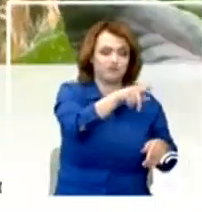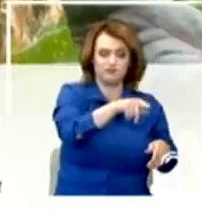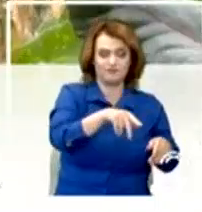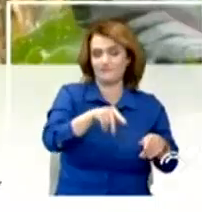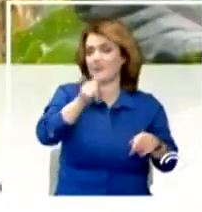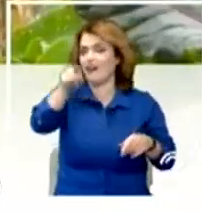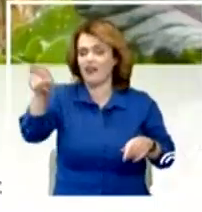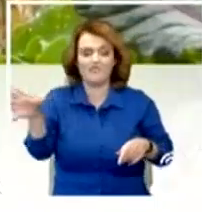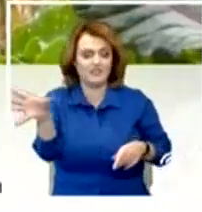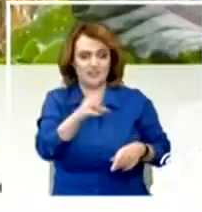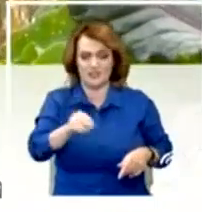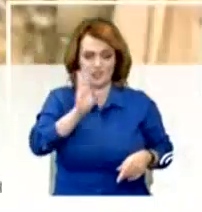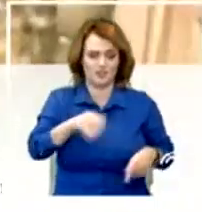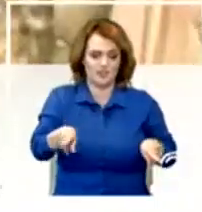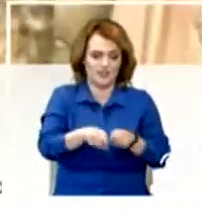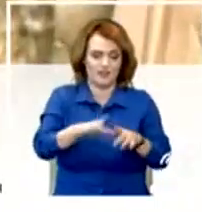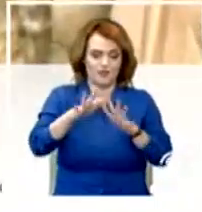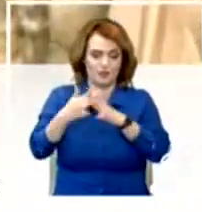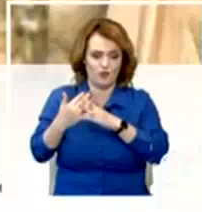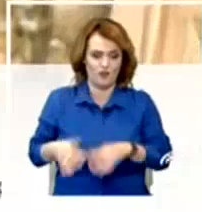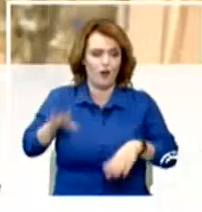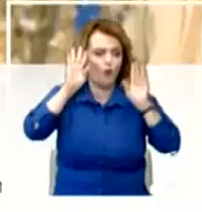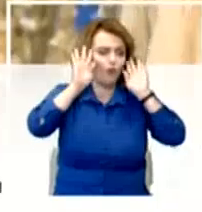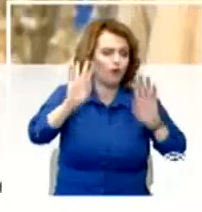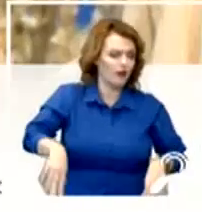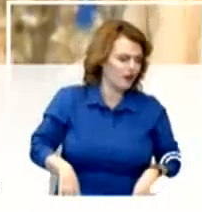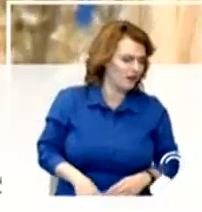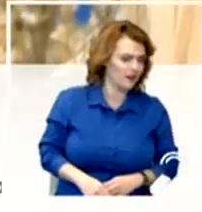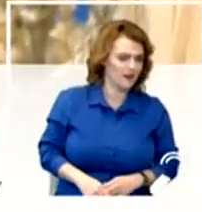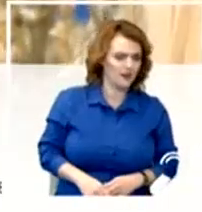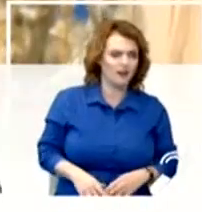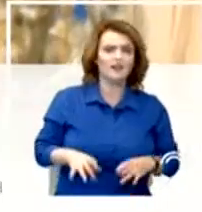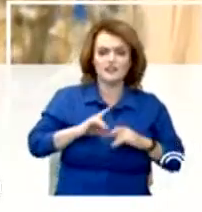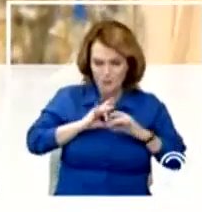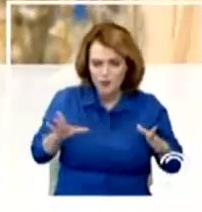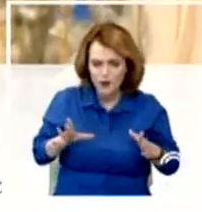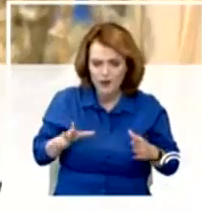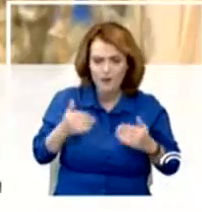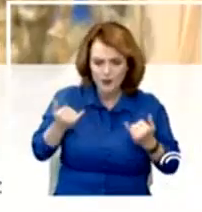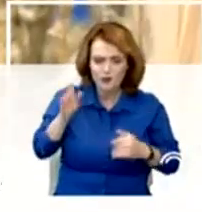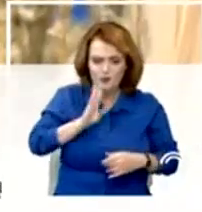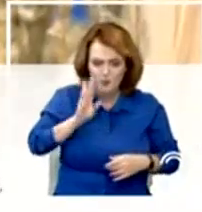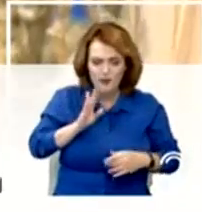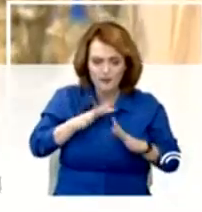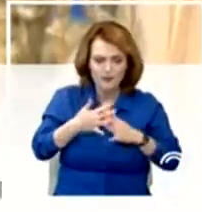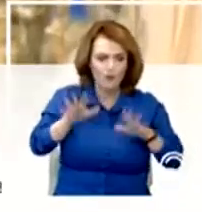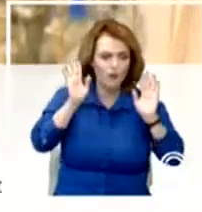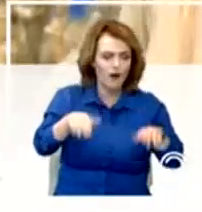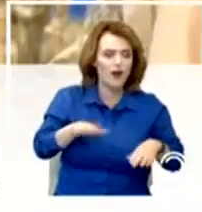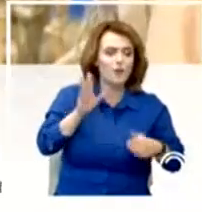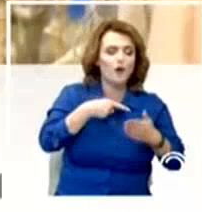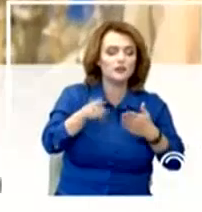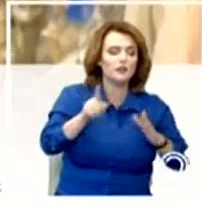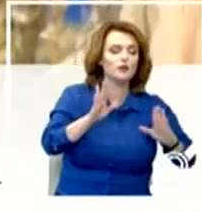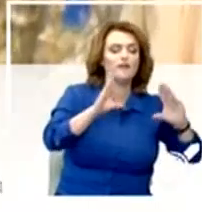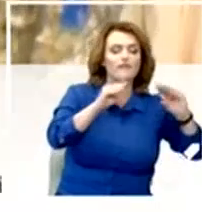o zi de toamnă hrănește un an. Vai de mine! E sărbătorită pentru noi azi, sărbătoare tocmai de seară.